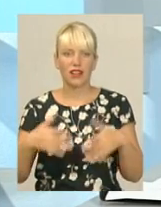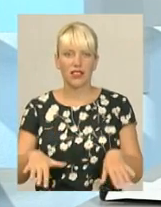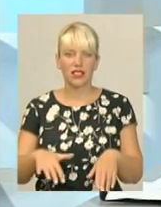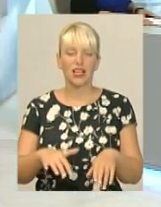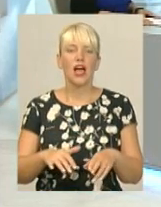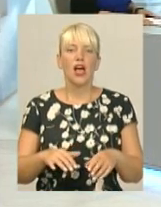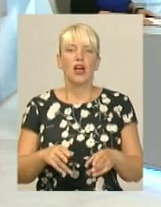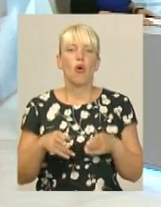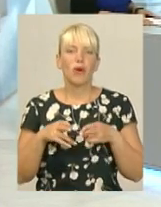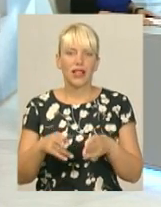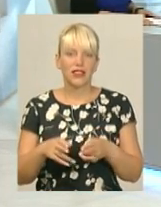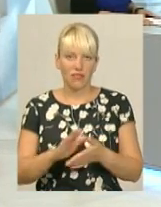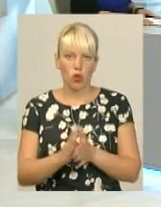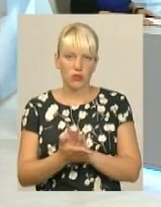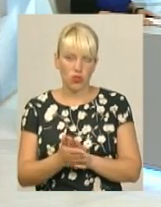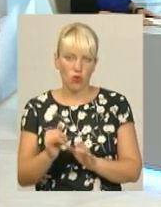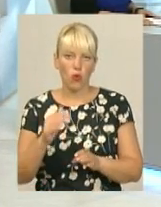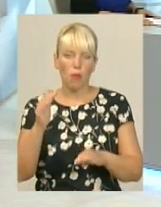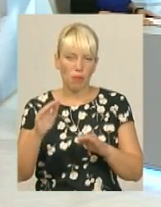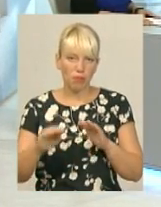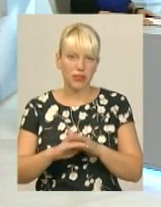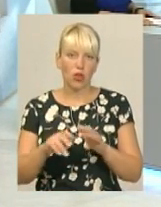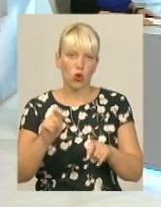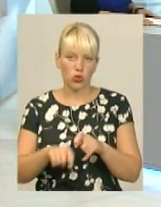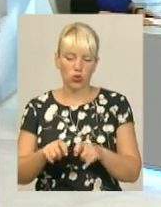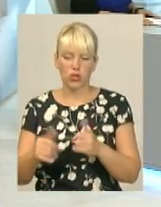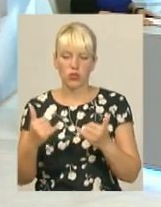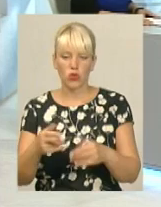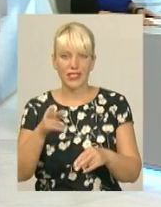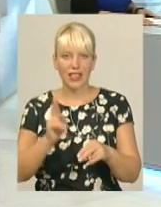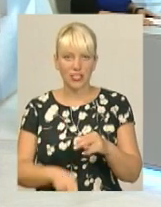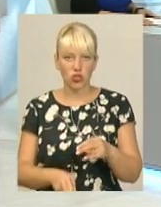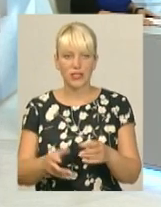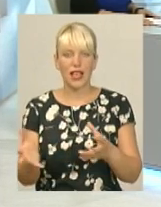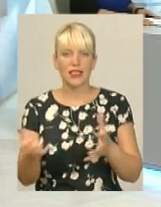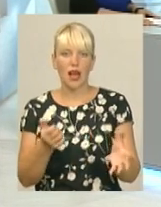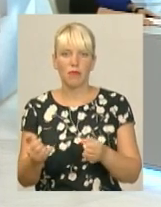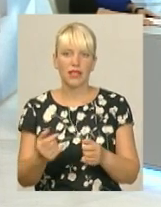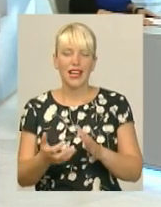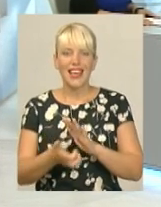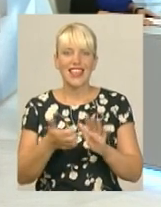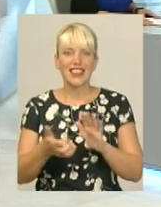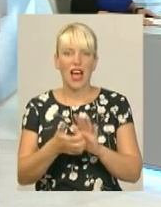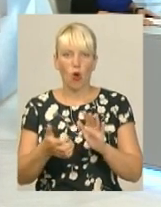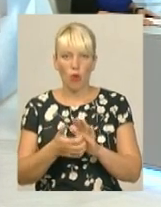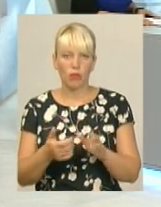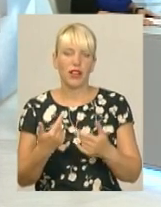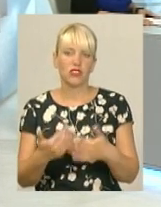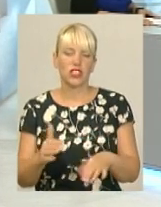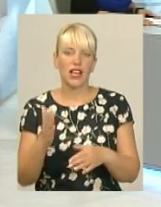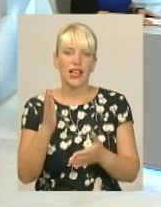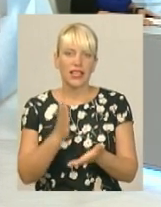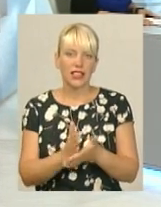контролю. Сьогодні в нас закінчується набір, і некомплект, який складав 24%, сьогодні він вже